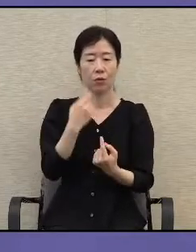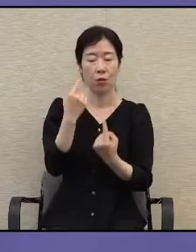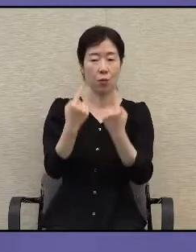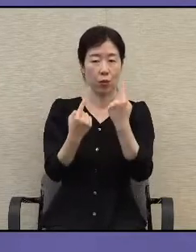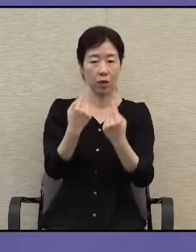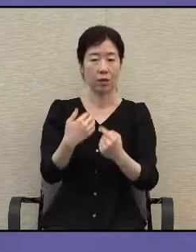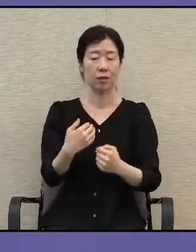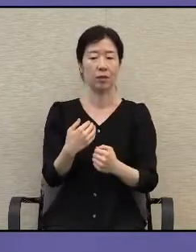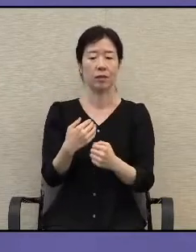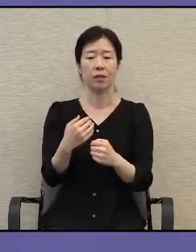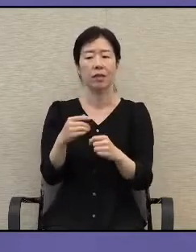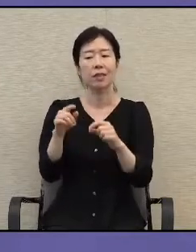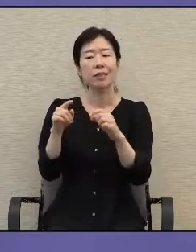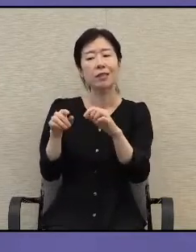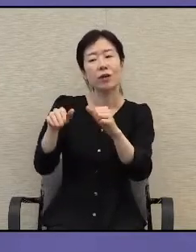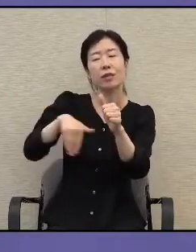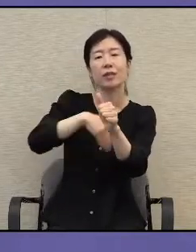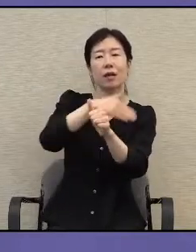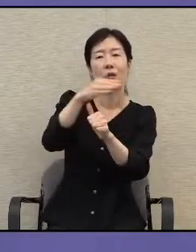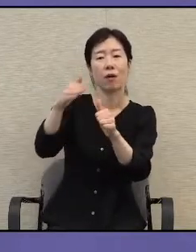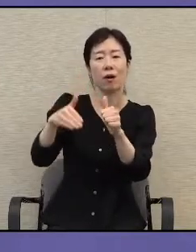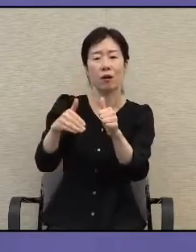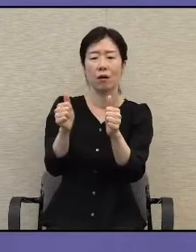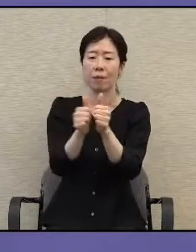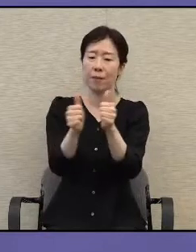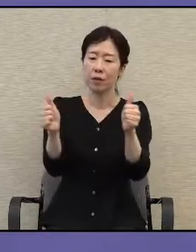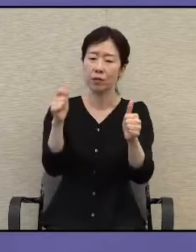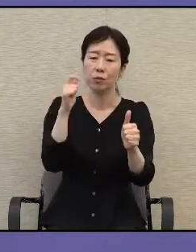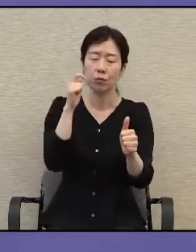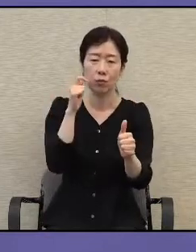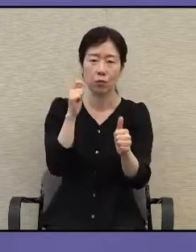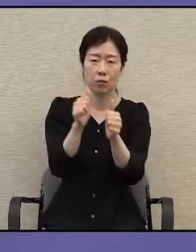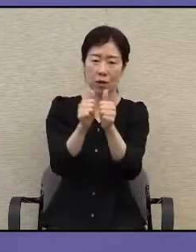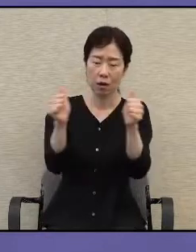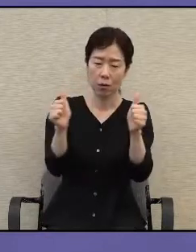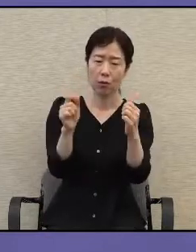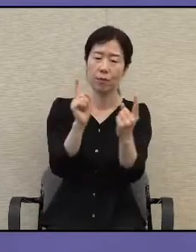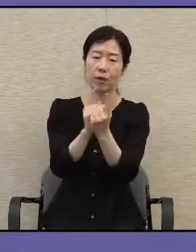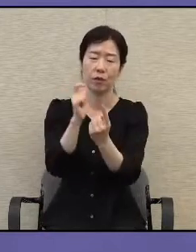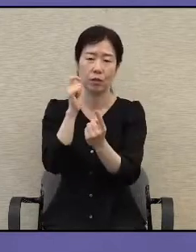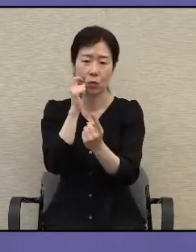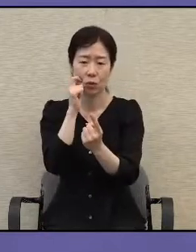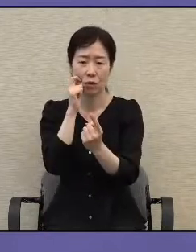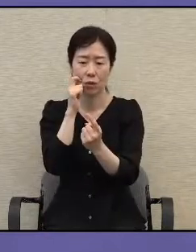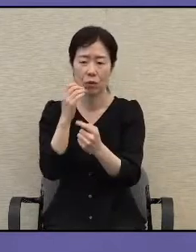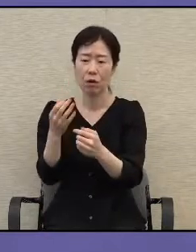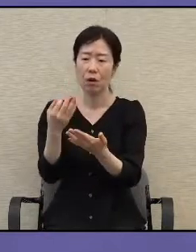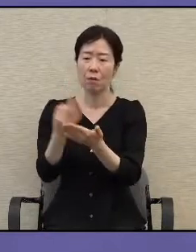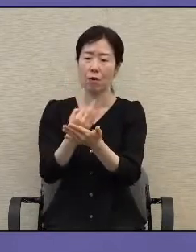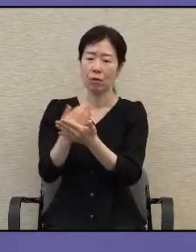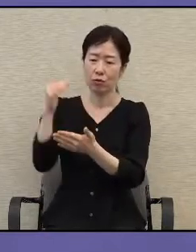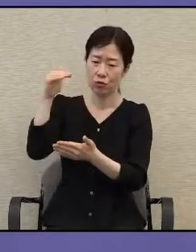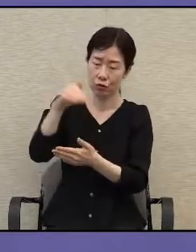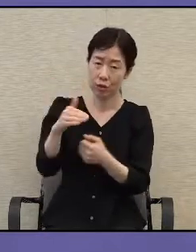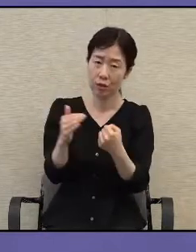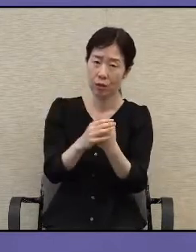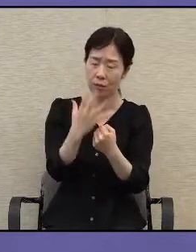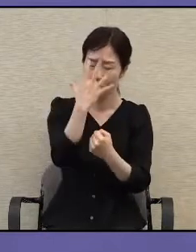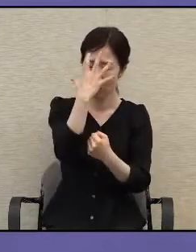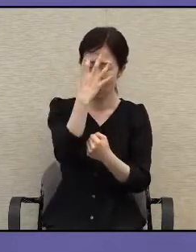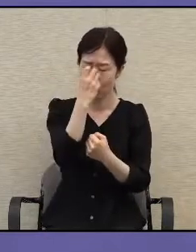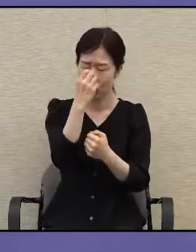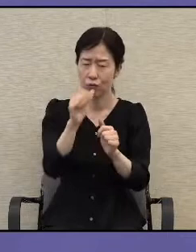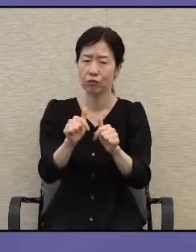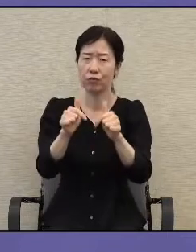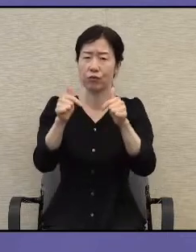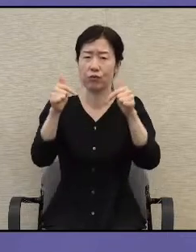우울감은 높아진 상태가 지속되고 있다는 것을 볼 수가 있고, 이 장기화되면서 더 이상 감염 자체로 인한 문제보다는 현실적인